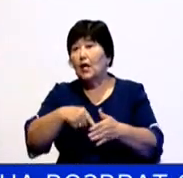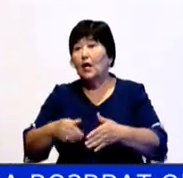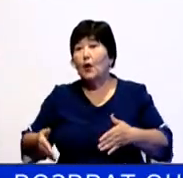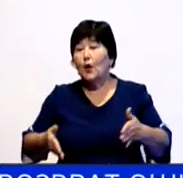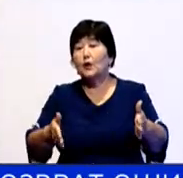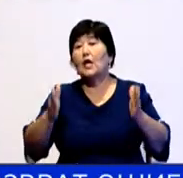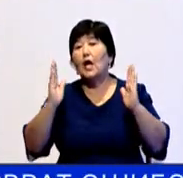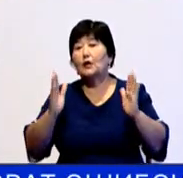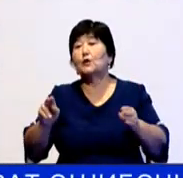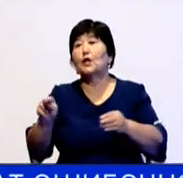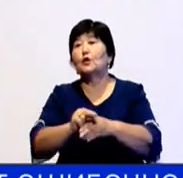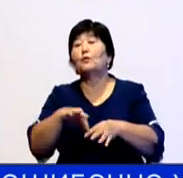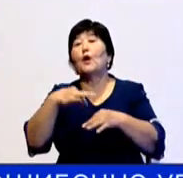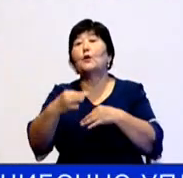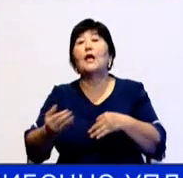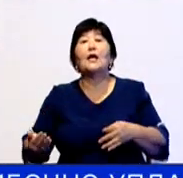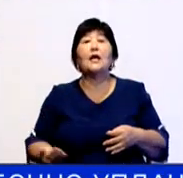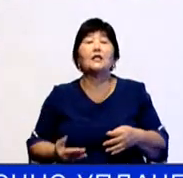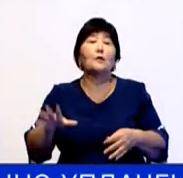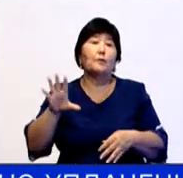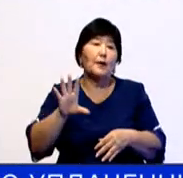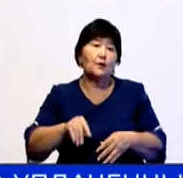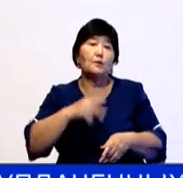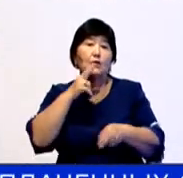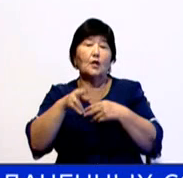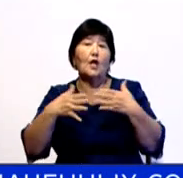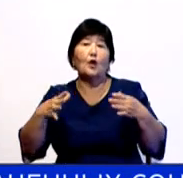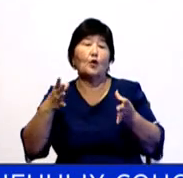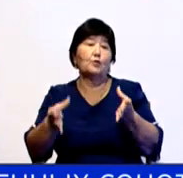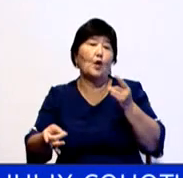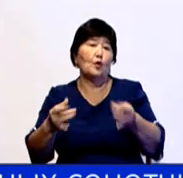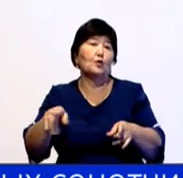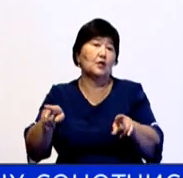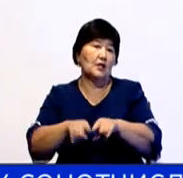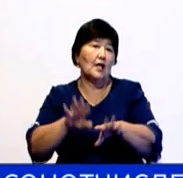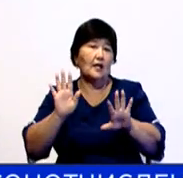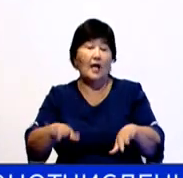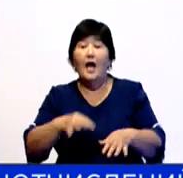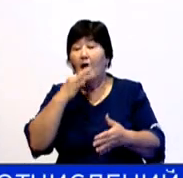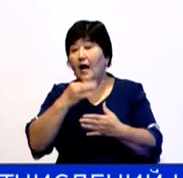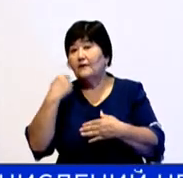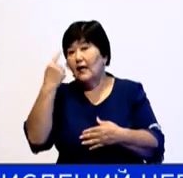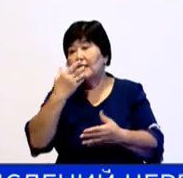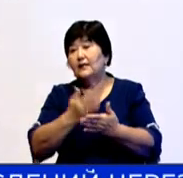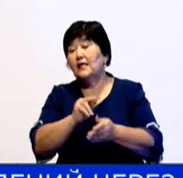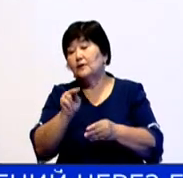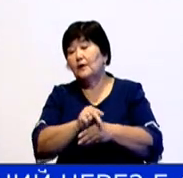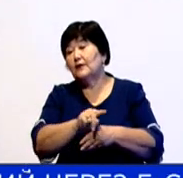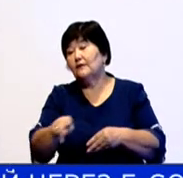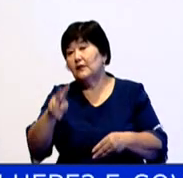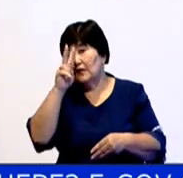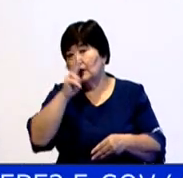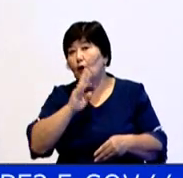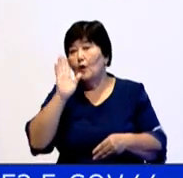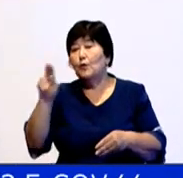дороги тротуары ремонтируют осенью жители потом жалуются на огромные лужи и грязь А по словам ответственных лиц они справятся в течение двух месяцев